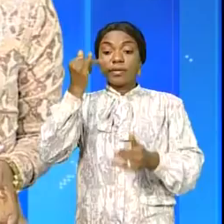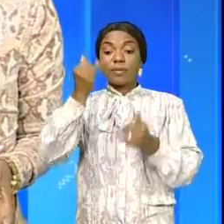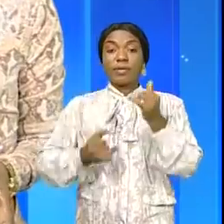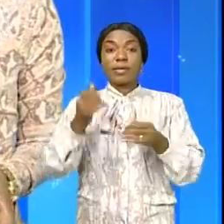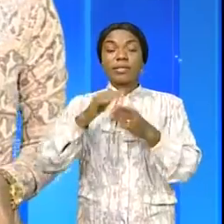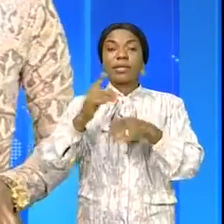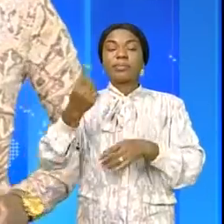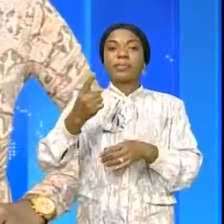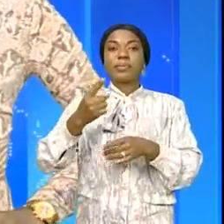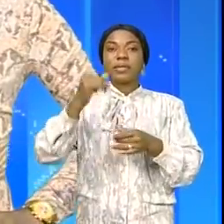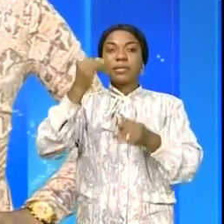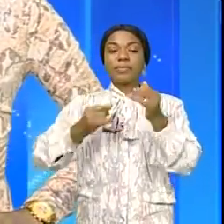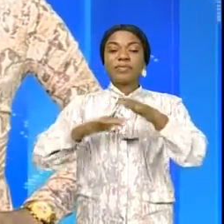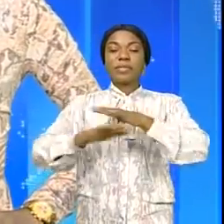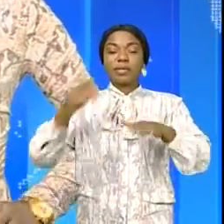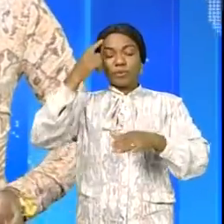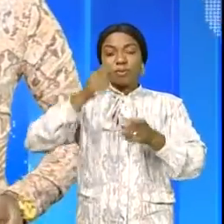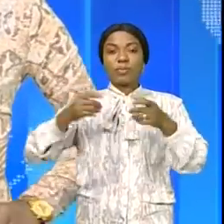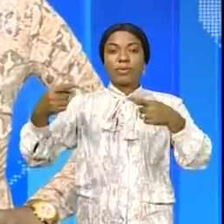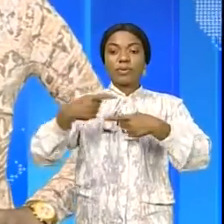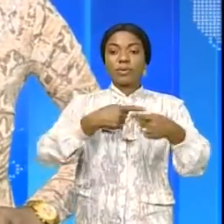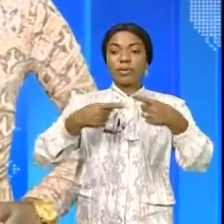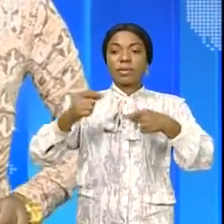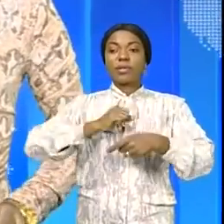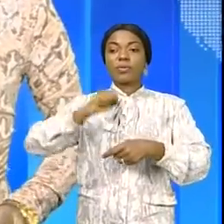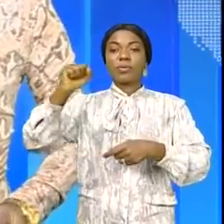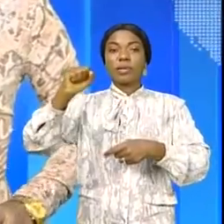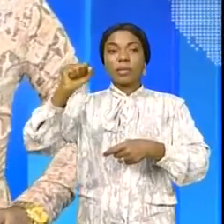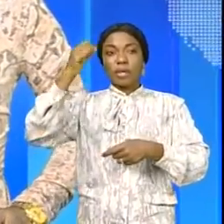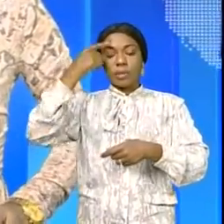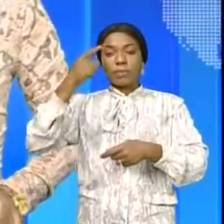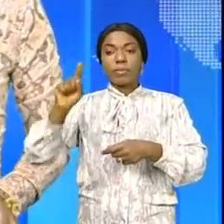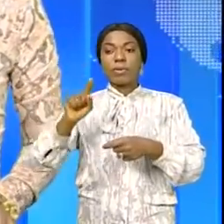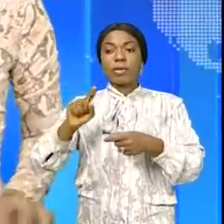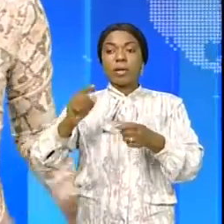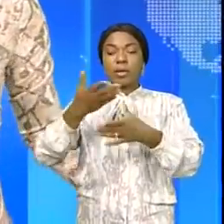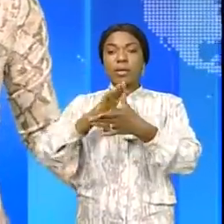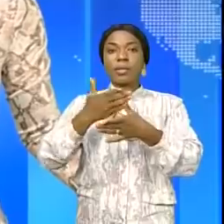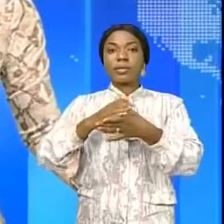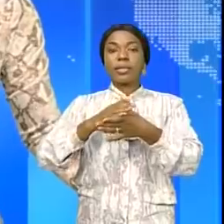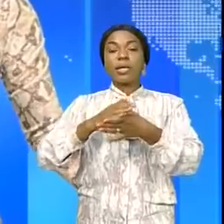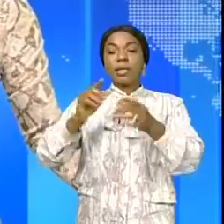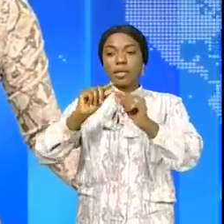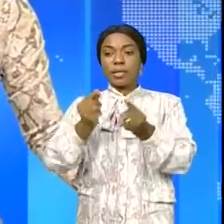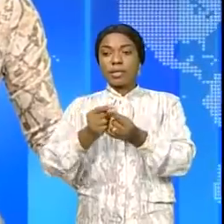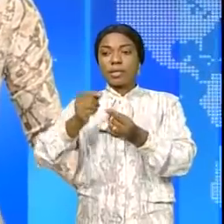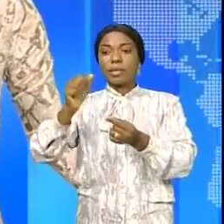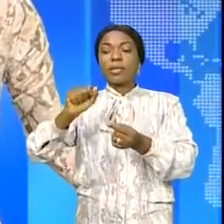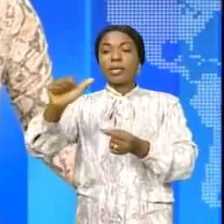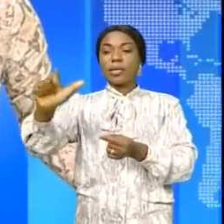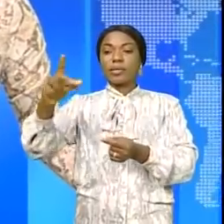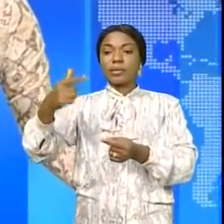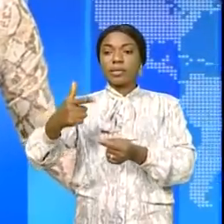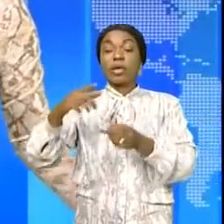lors de la première demi-finale de la soirée de la Coupe de la Confédération entre Coton Sport et JS